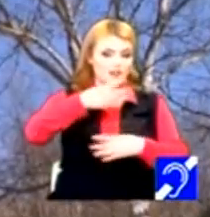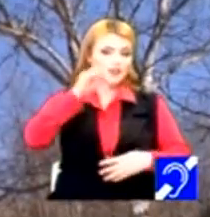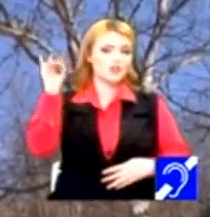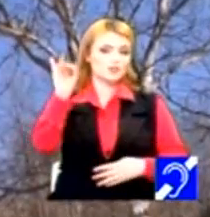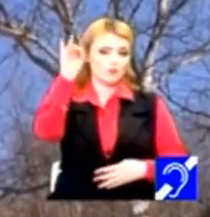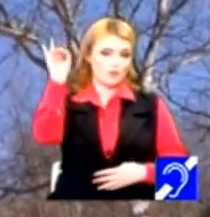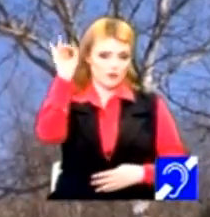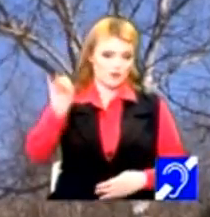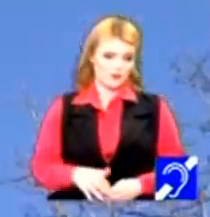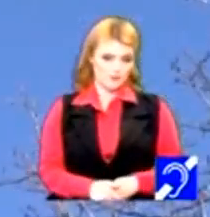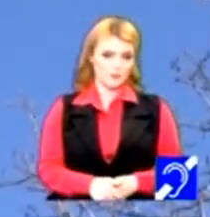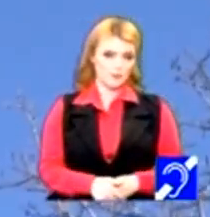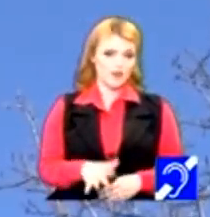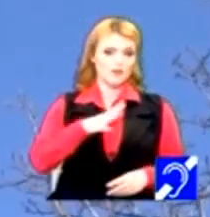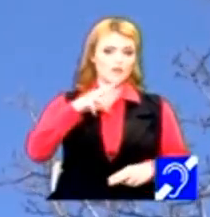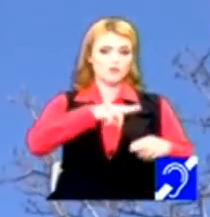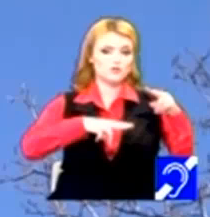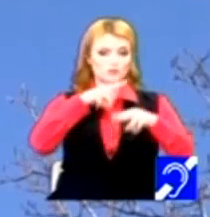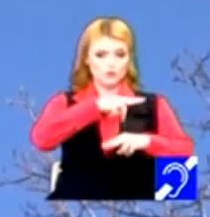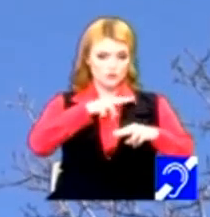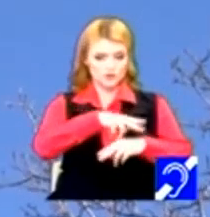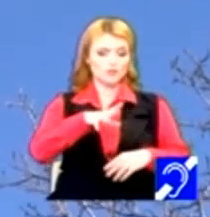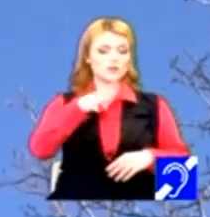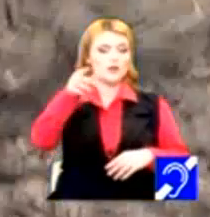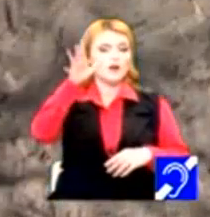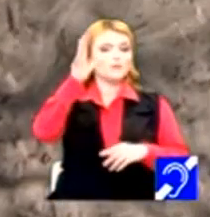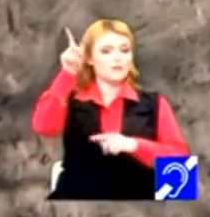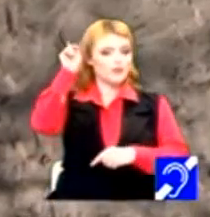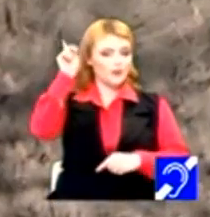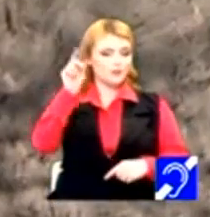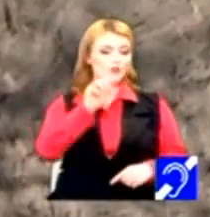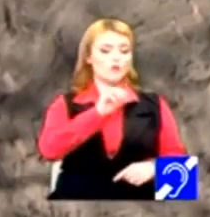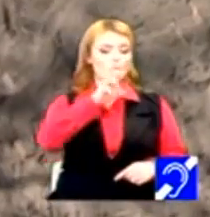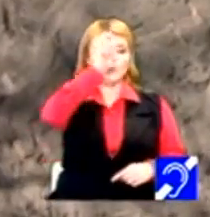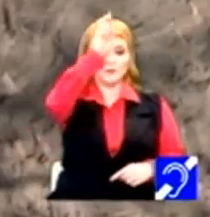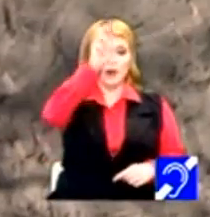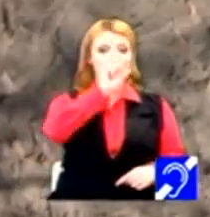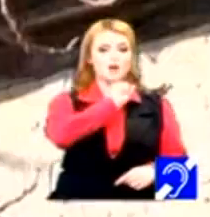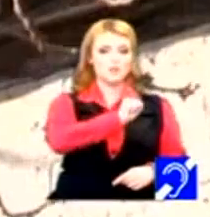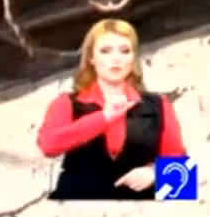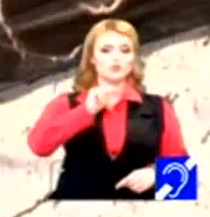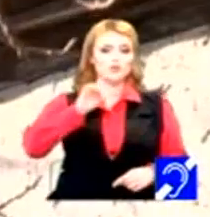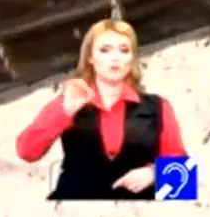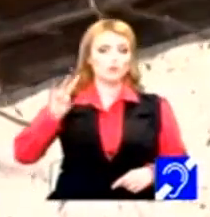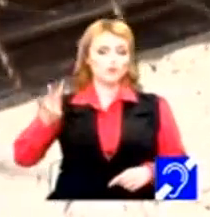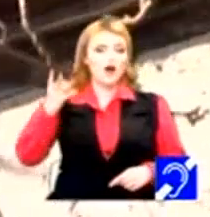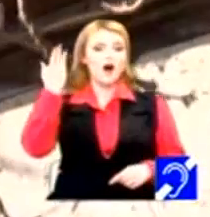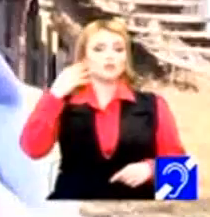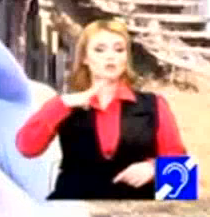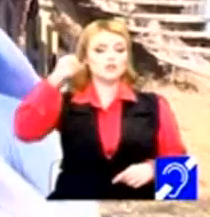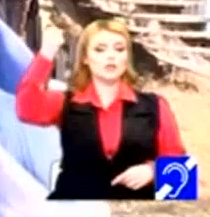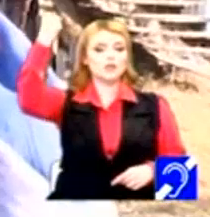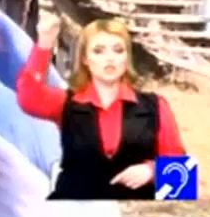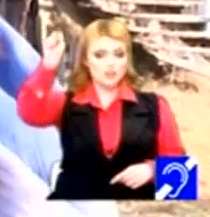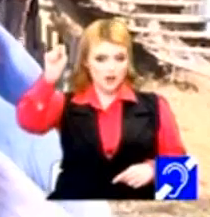localnicilor, biserica ar fi fost construită în perioada domniei lui Alexandru cel Bun, după ce a câștigat o bătălie împotriva turcilor. Alexandru